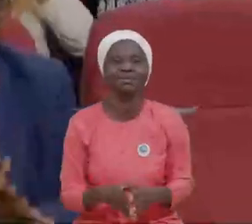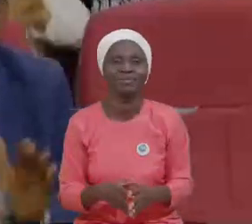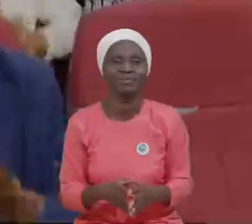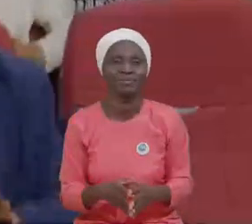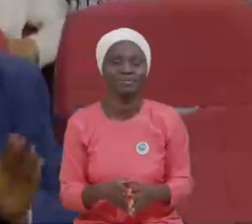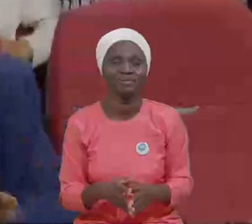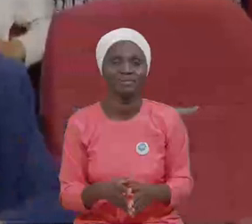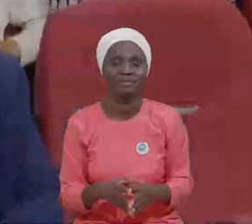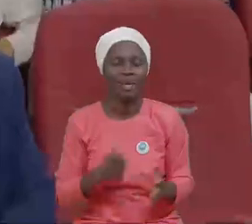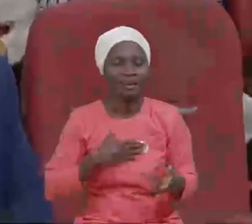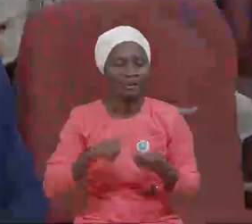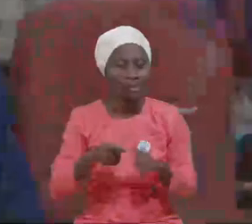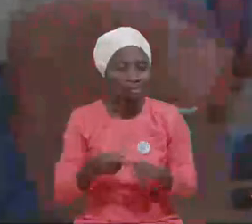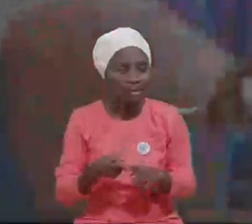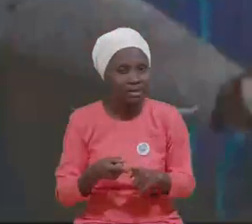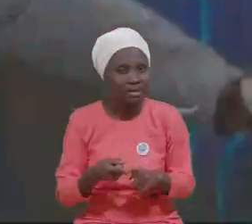Mon ami,